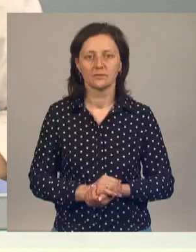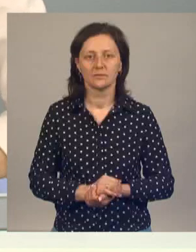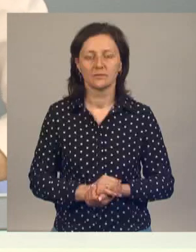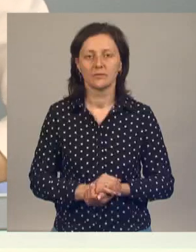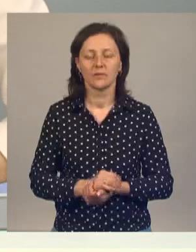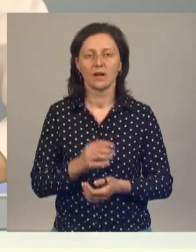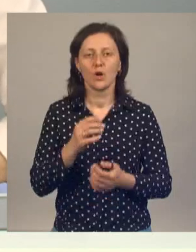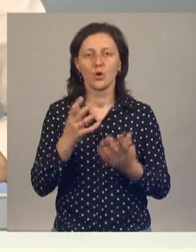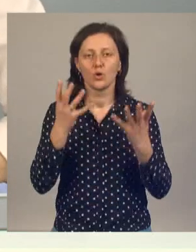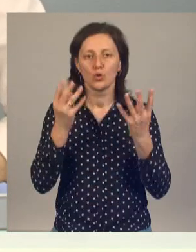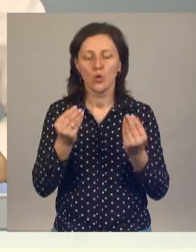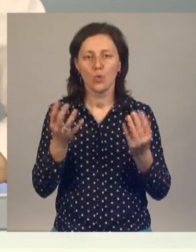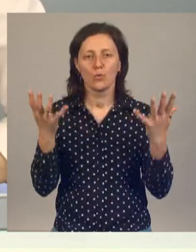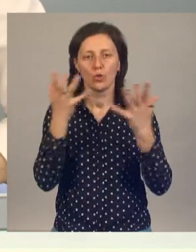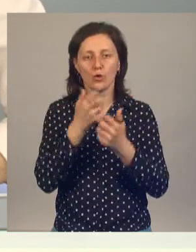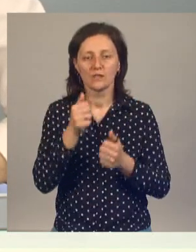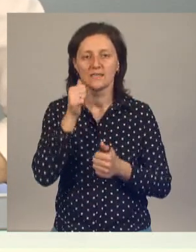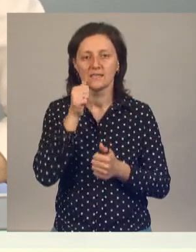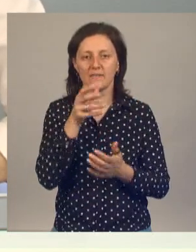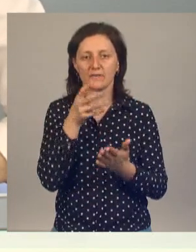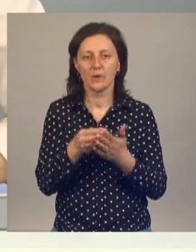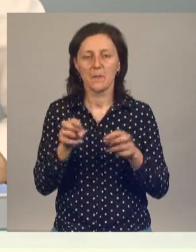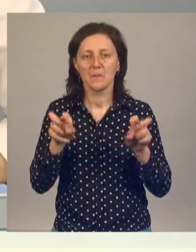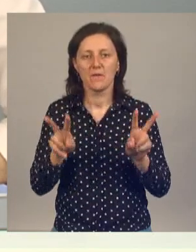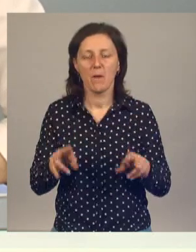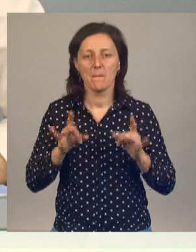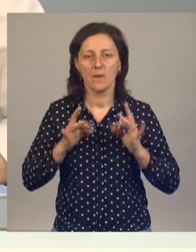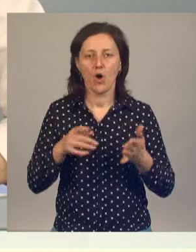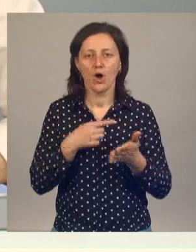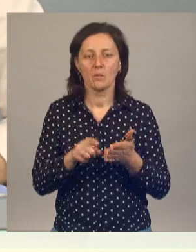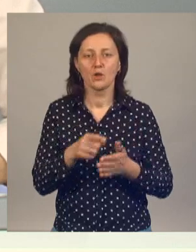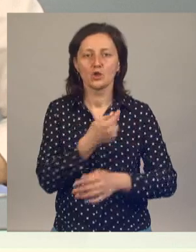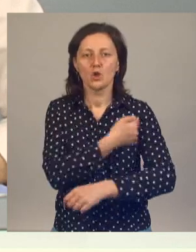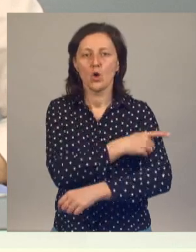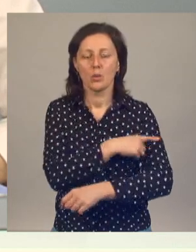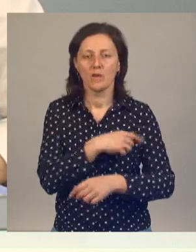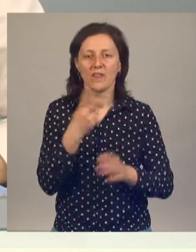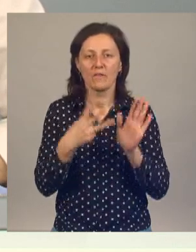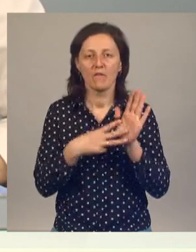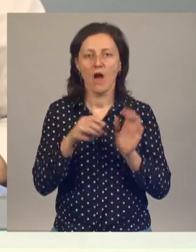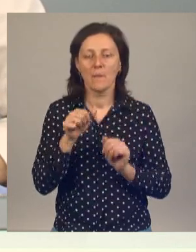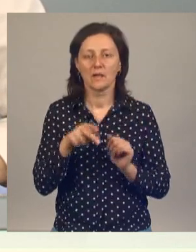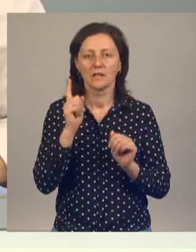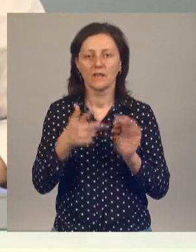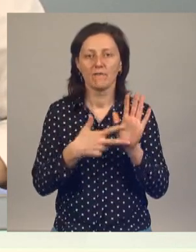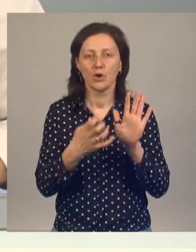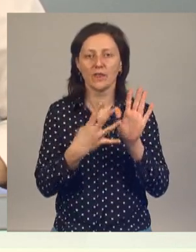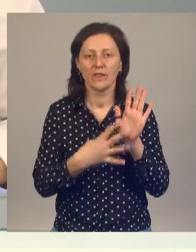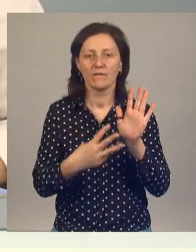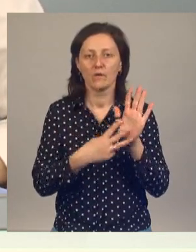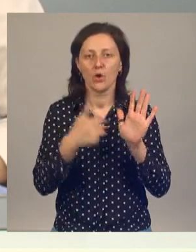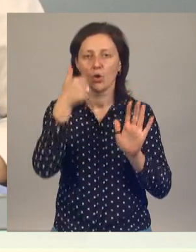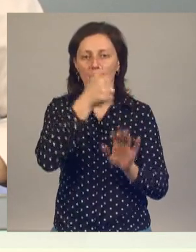На посту и днем, и ночью. Завтра свой профессиональный праздник отметят сотрудники скорой. 28 апреля 1898